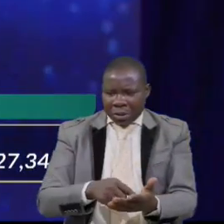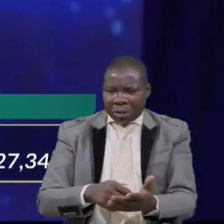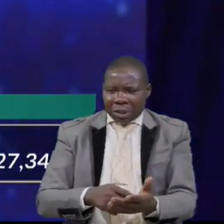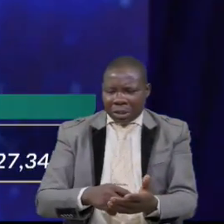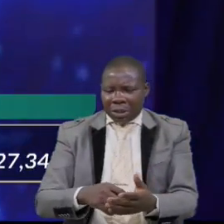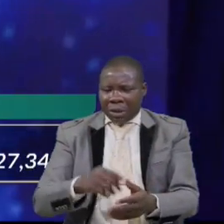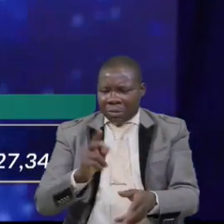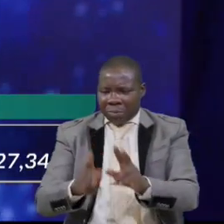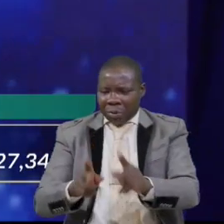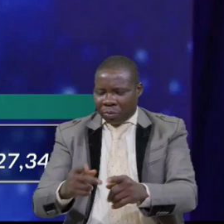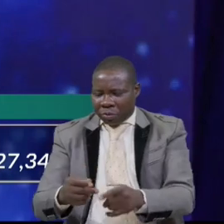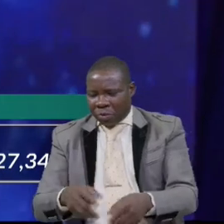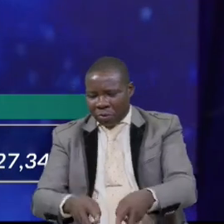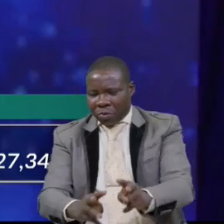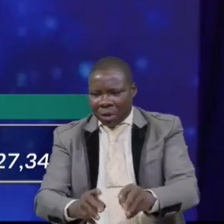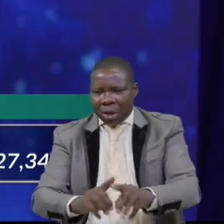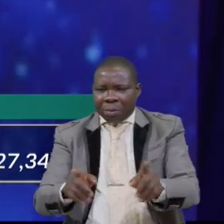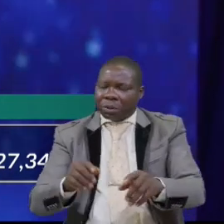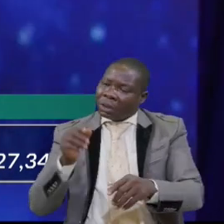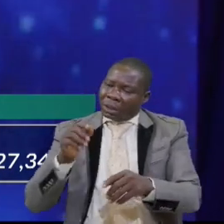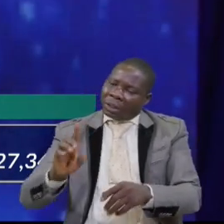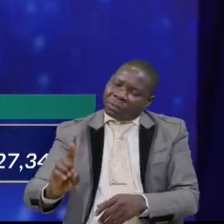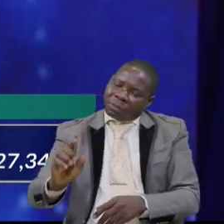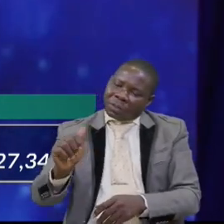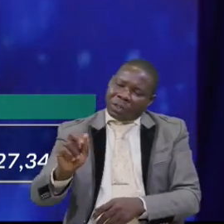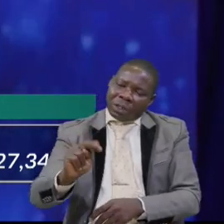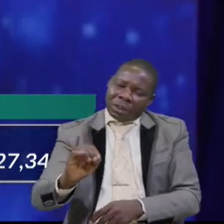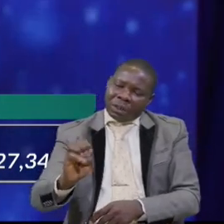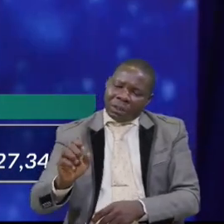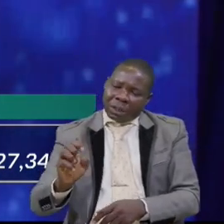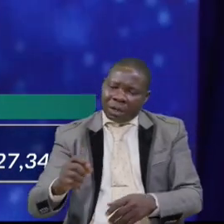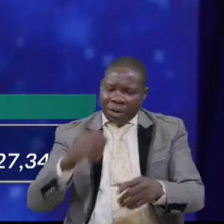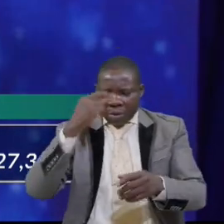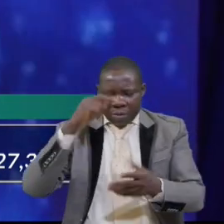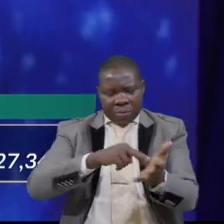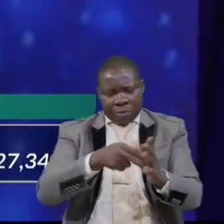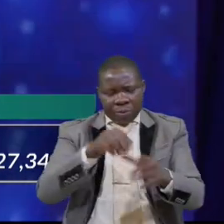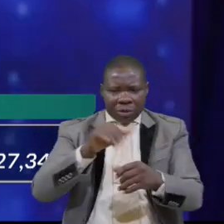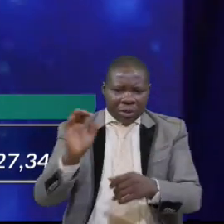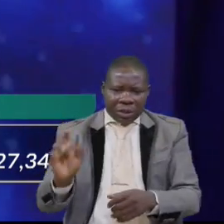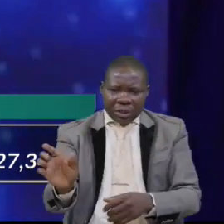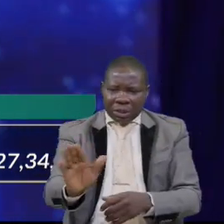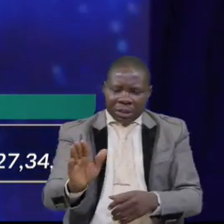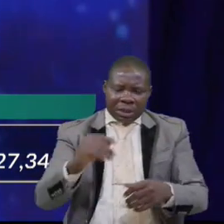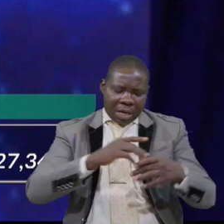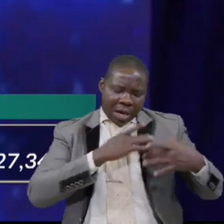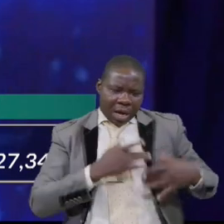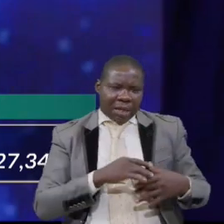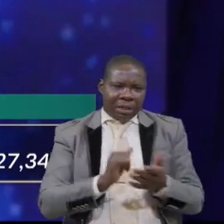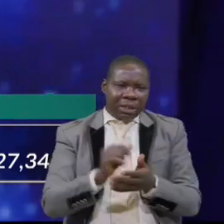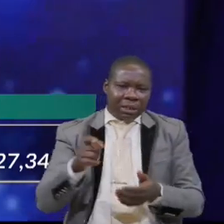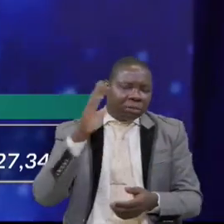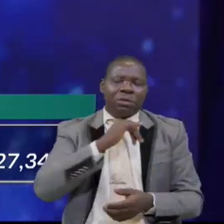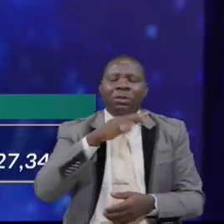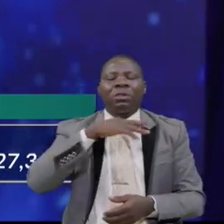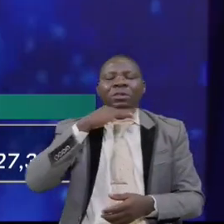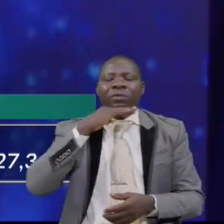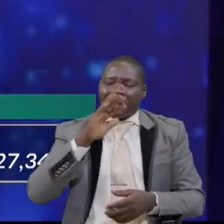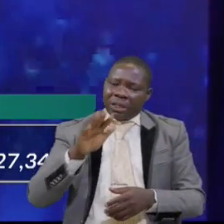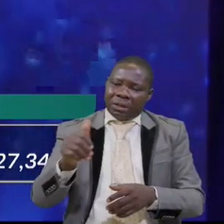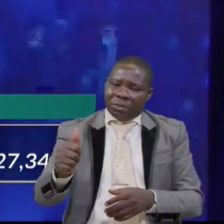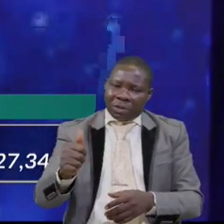de ne pas se souiller par les m du roi quelque ch ce que les autres font il n'allaient pas se souiller